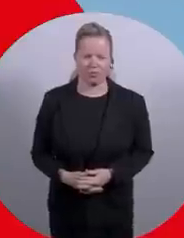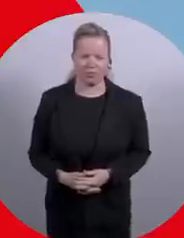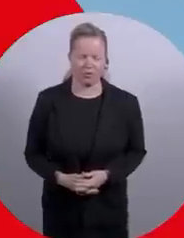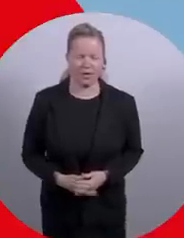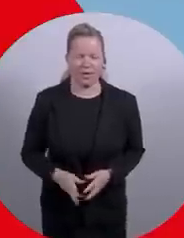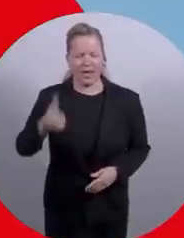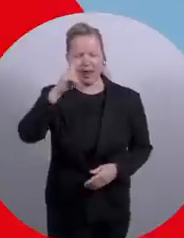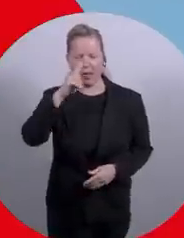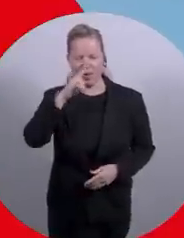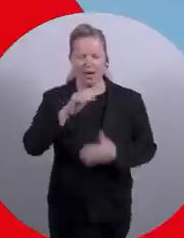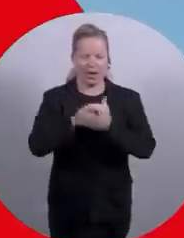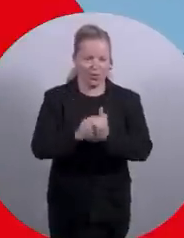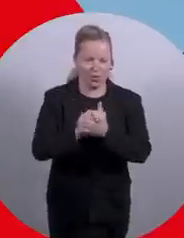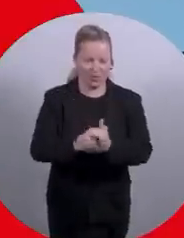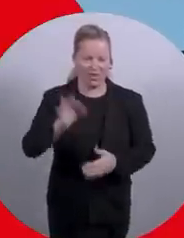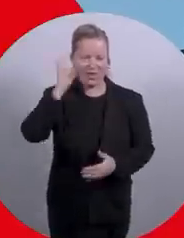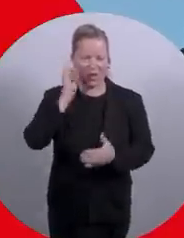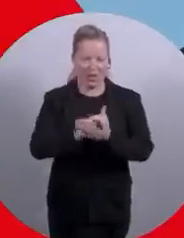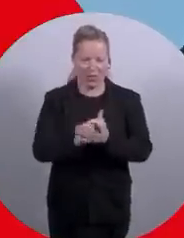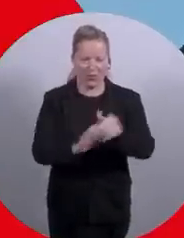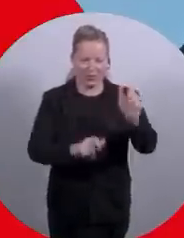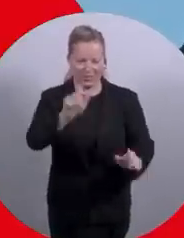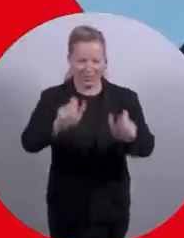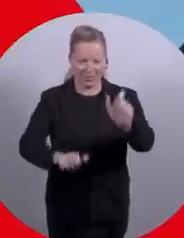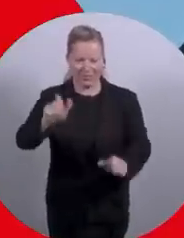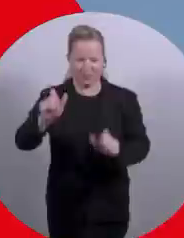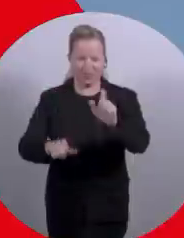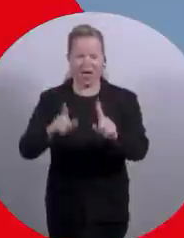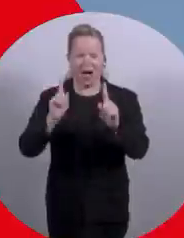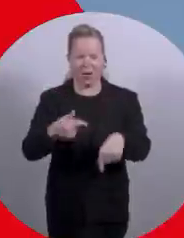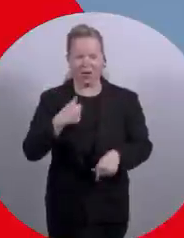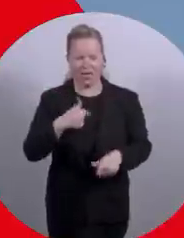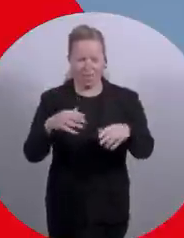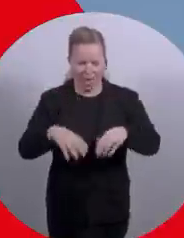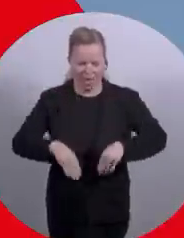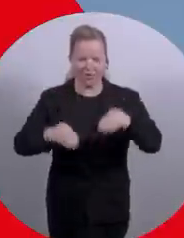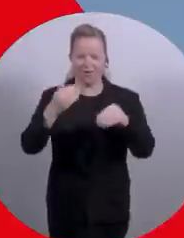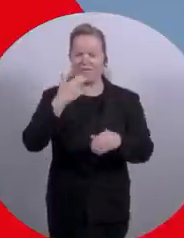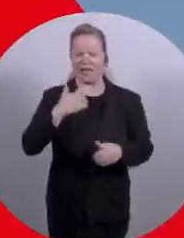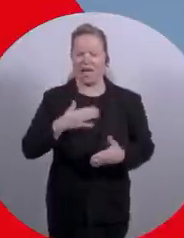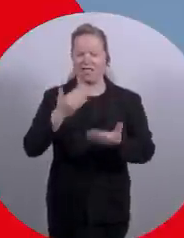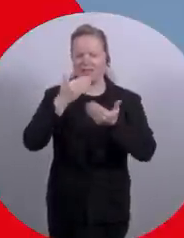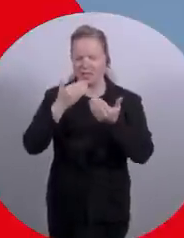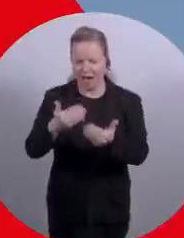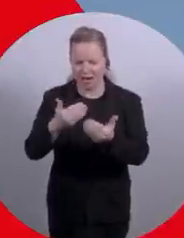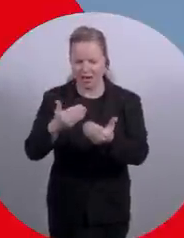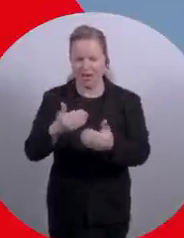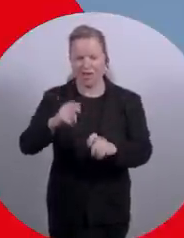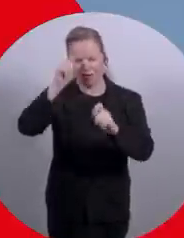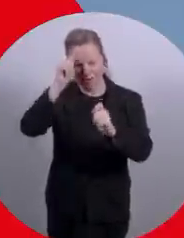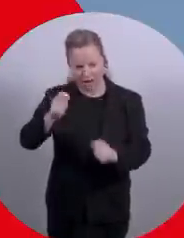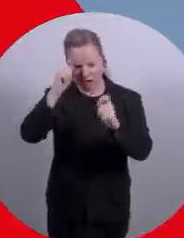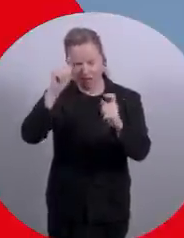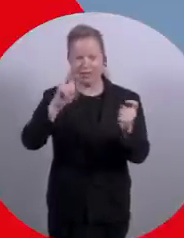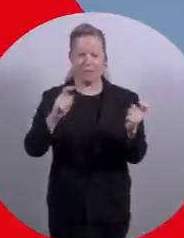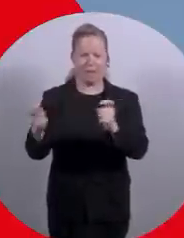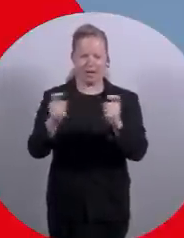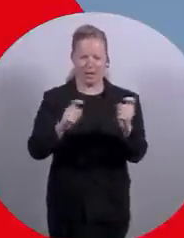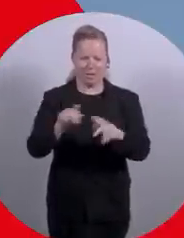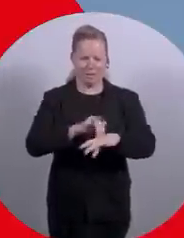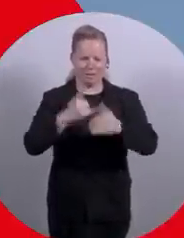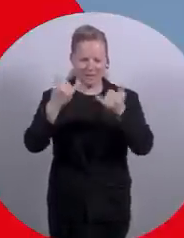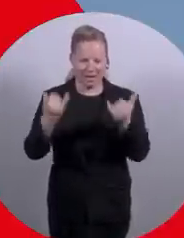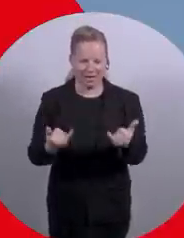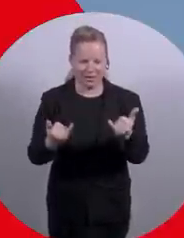liebe Genossinnen liebe Genossen auch ich zu Beginn will natürlich Danke für die wertschte wertschätzende Debatte bisher sagen und